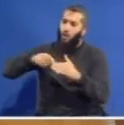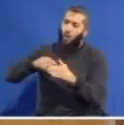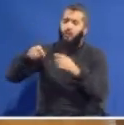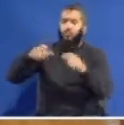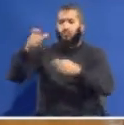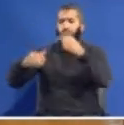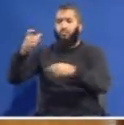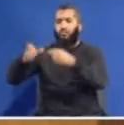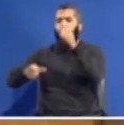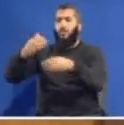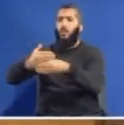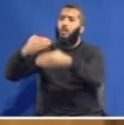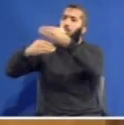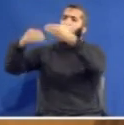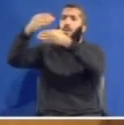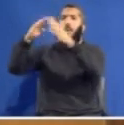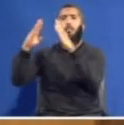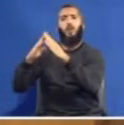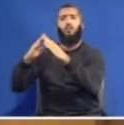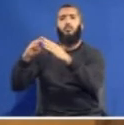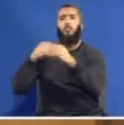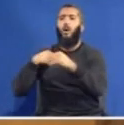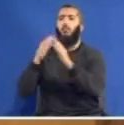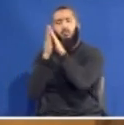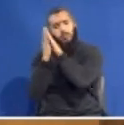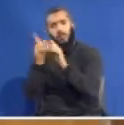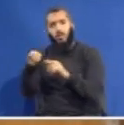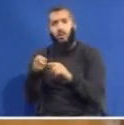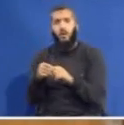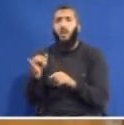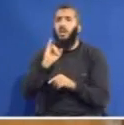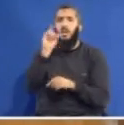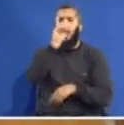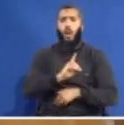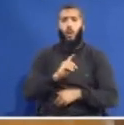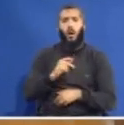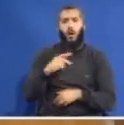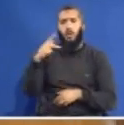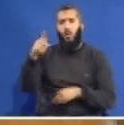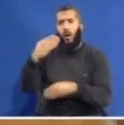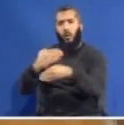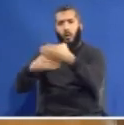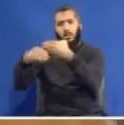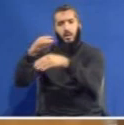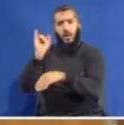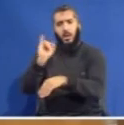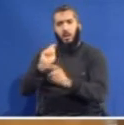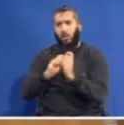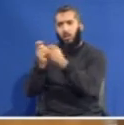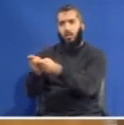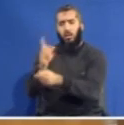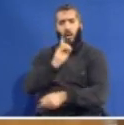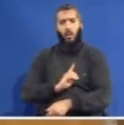من هنا وطلع جذر منه وجذر منه وراه بيت اسكن، من أعطاك حق البناء هذا المكان حتى تسكن؟